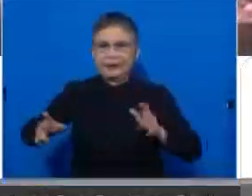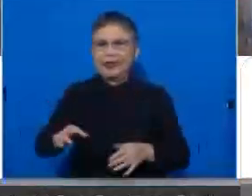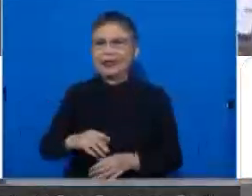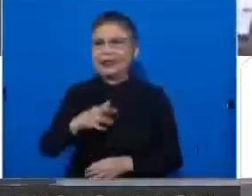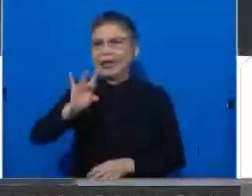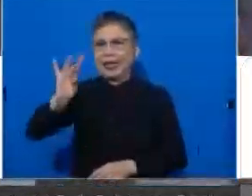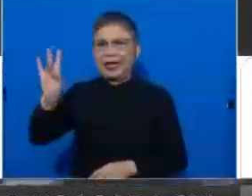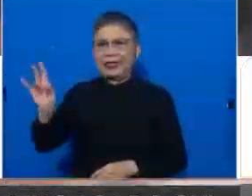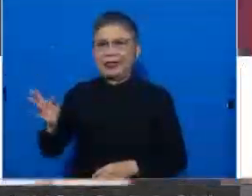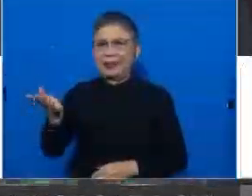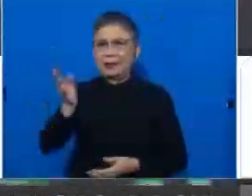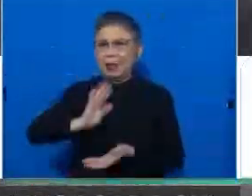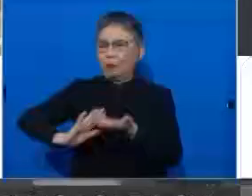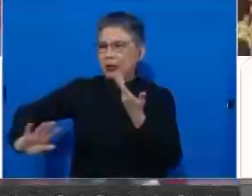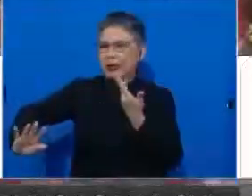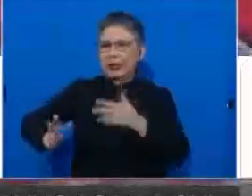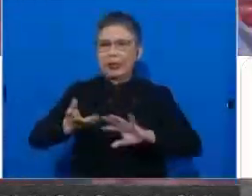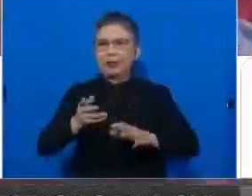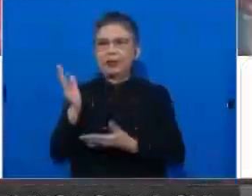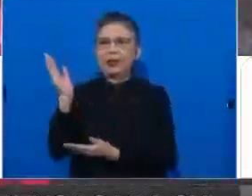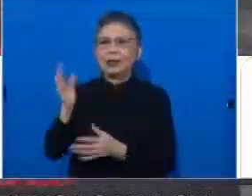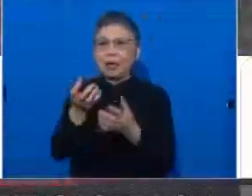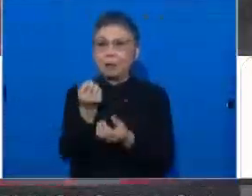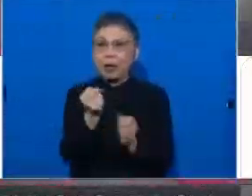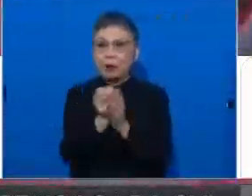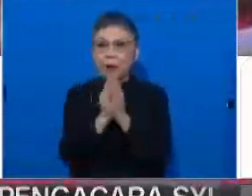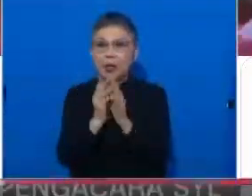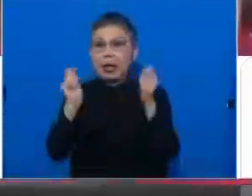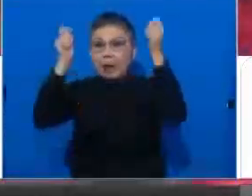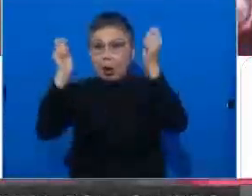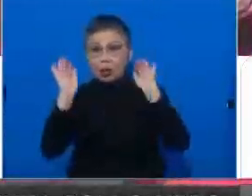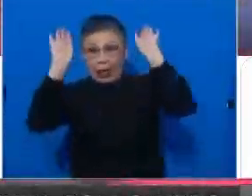lainnya. Seperti berbagi ragam hasil bumi dan barongsai.